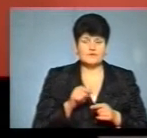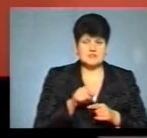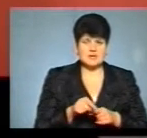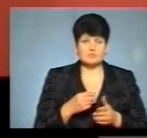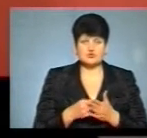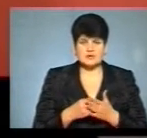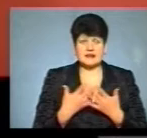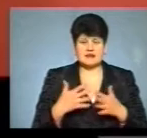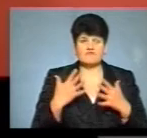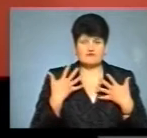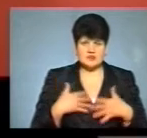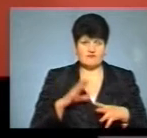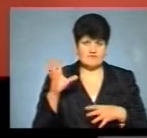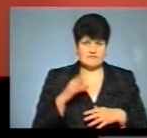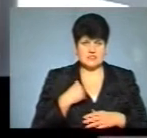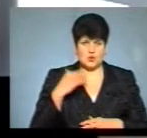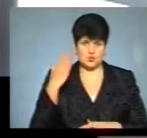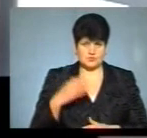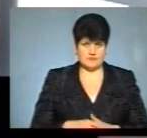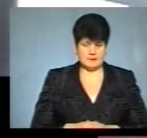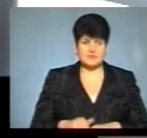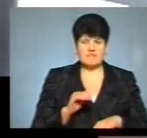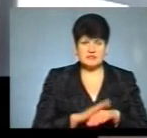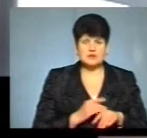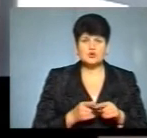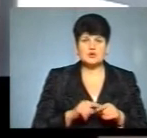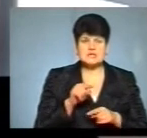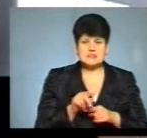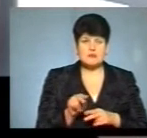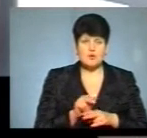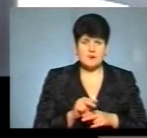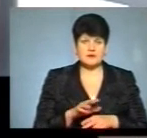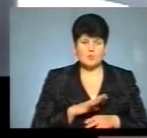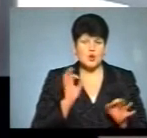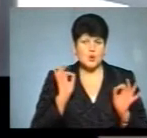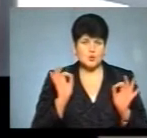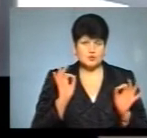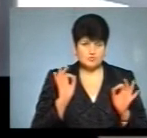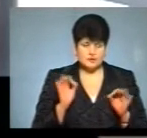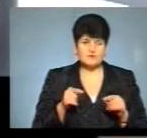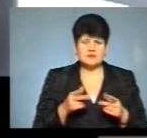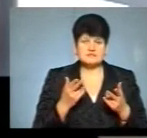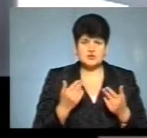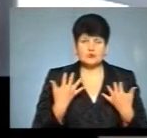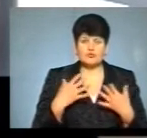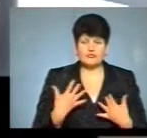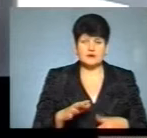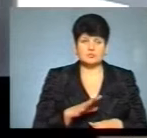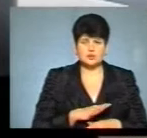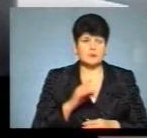за який вже всі проголосували. Ну, фактично, ці поправки, які були озвучені Степаном Івановичем, вони, звичайно, були почуті